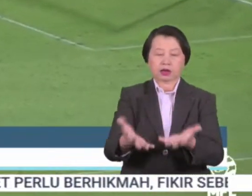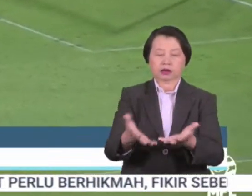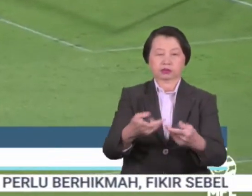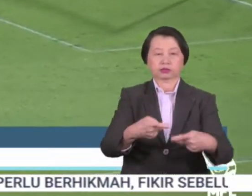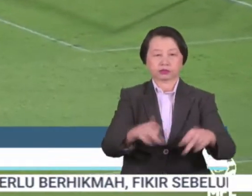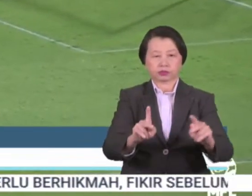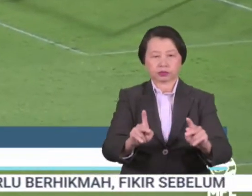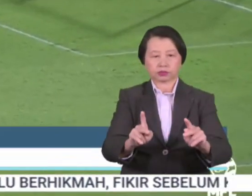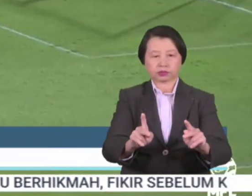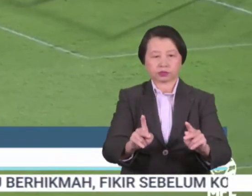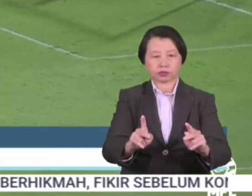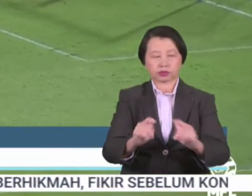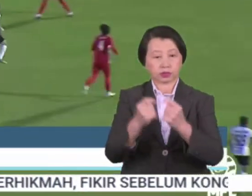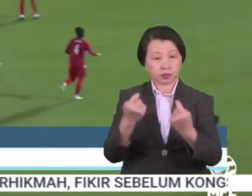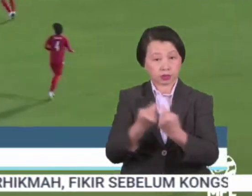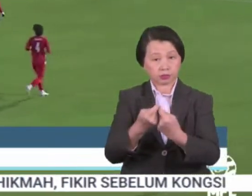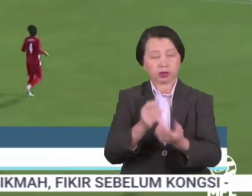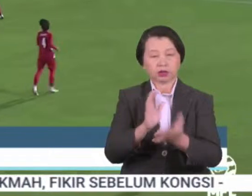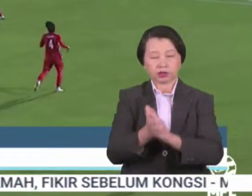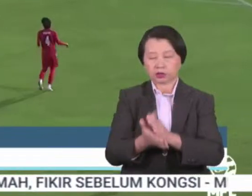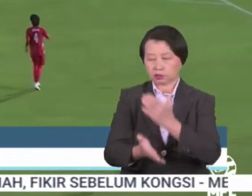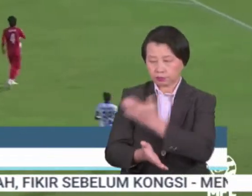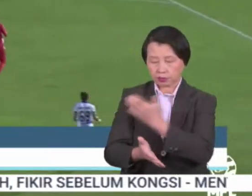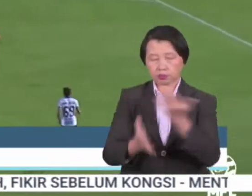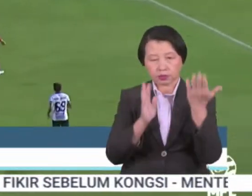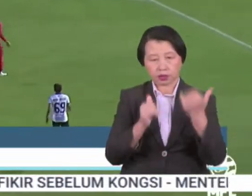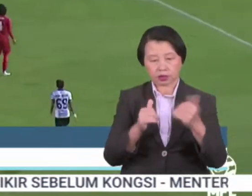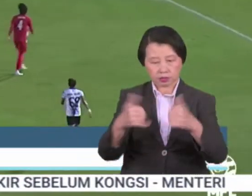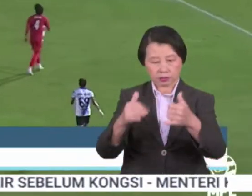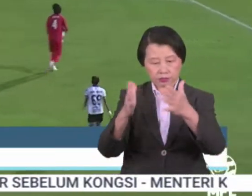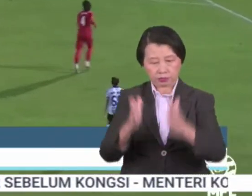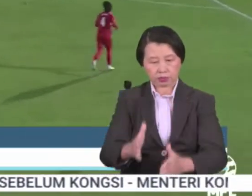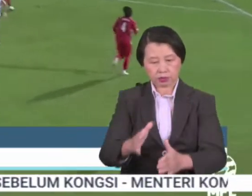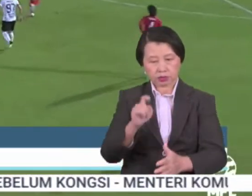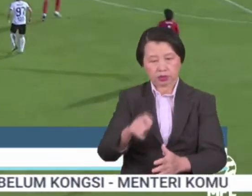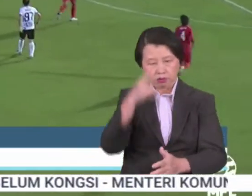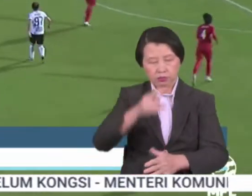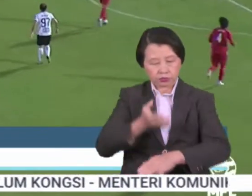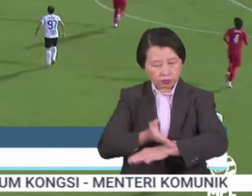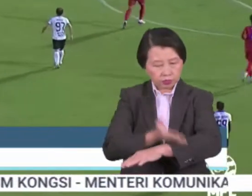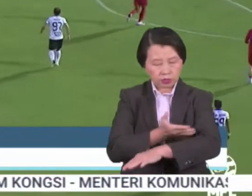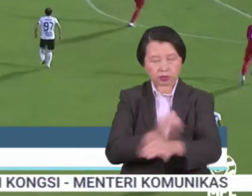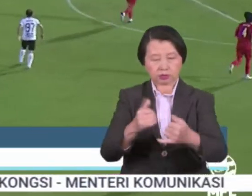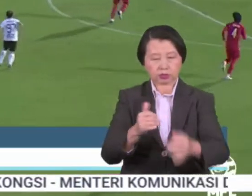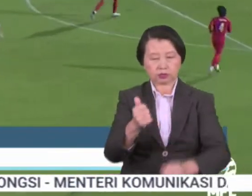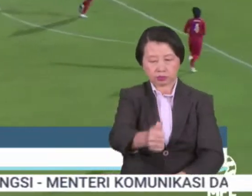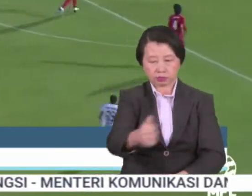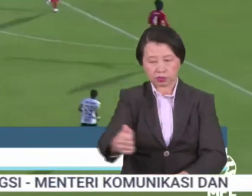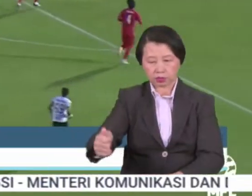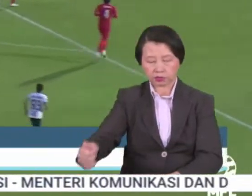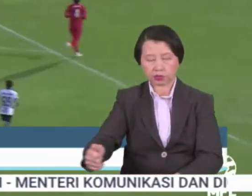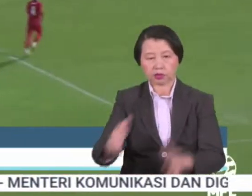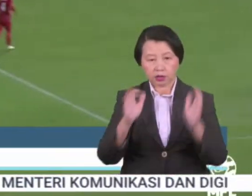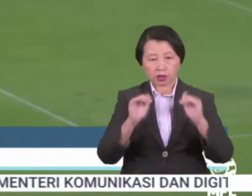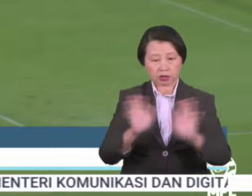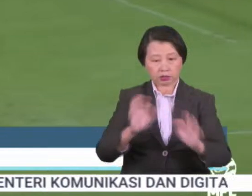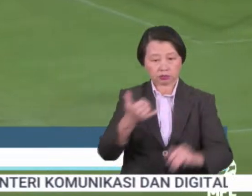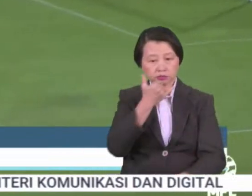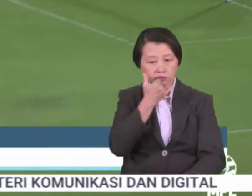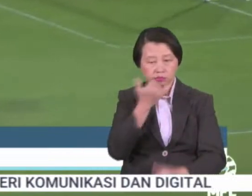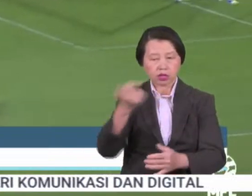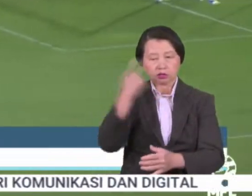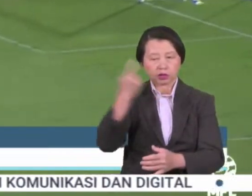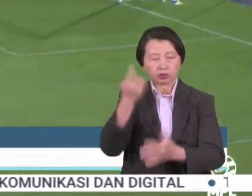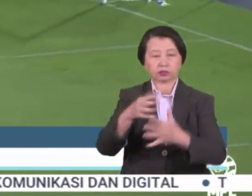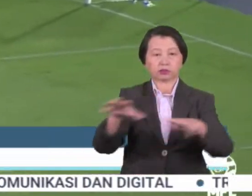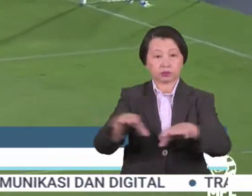peluang pasukan justeru beliau berharap para pemainnya dapat memperbaiki permainan masing-masing agar kesilapan yang